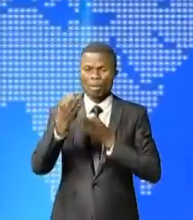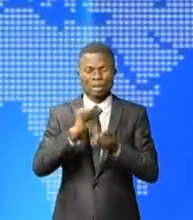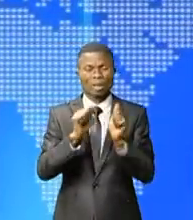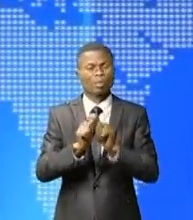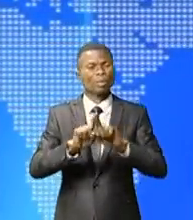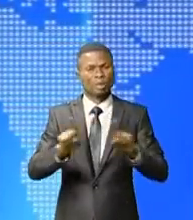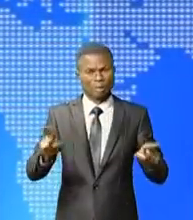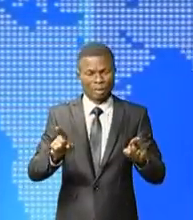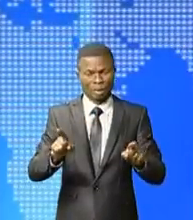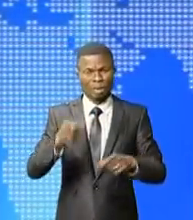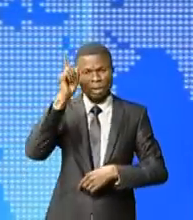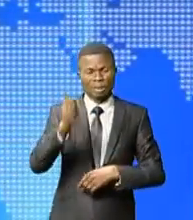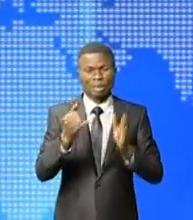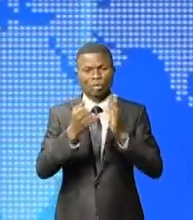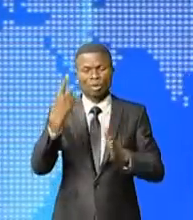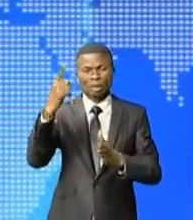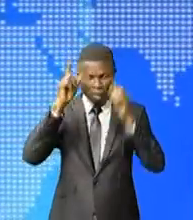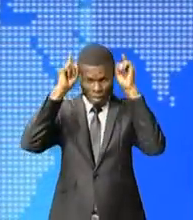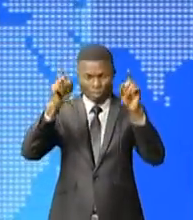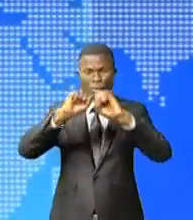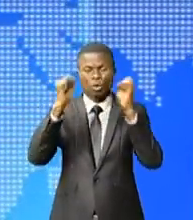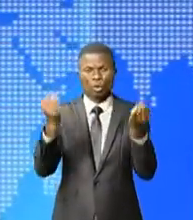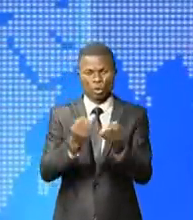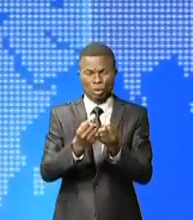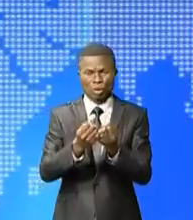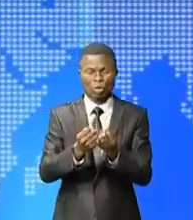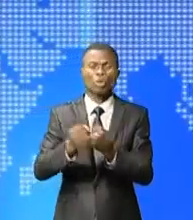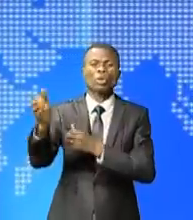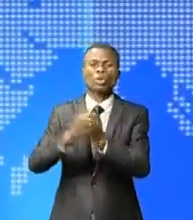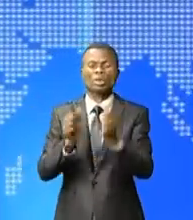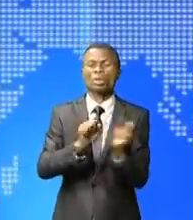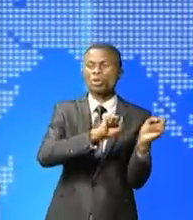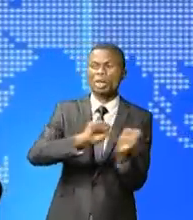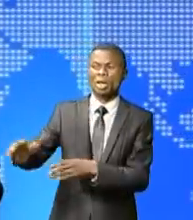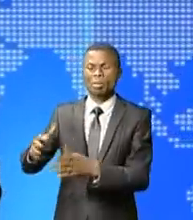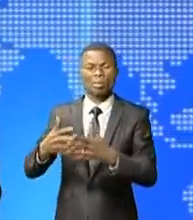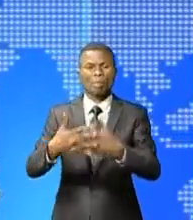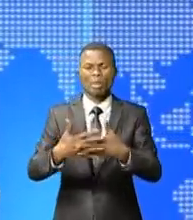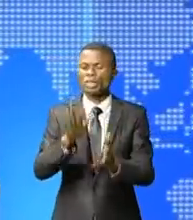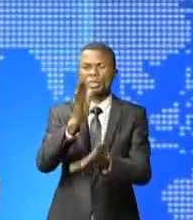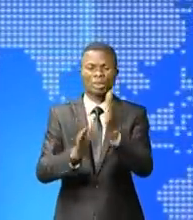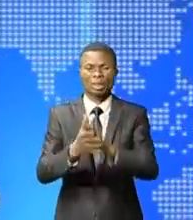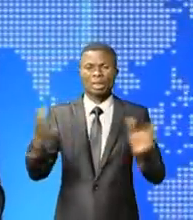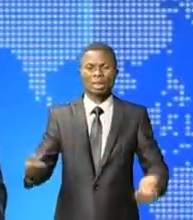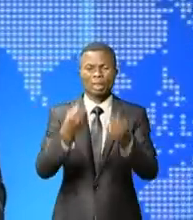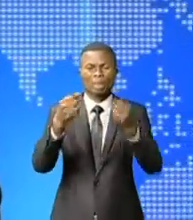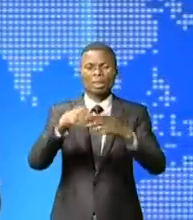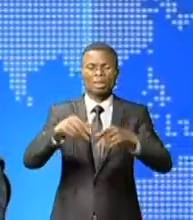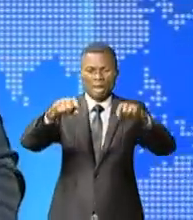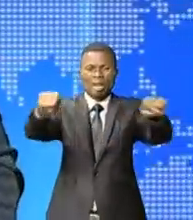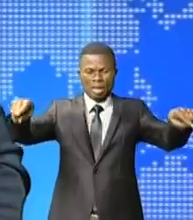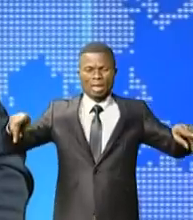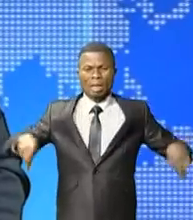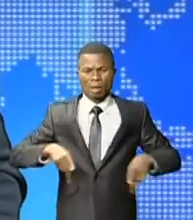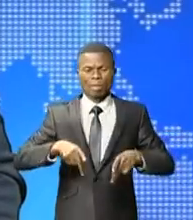avez suivi le 161 bus de société Transco abandonné, sans moteur, retrouvé dans une